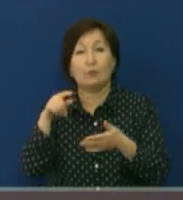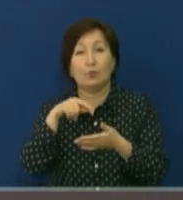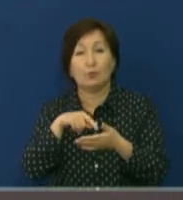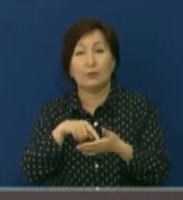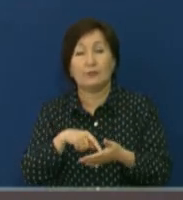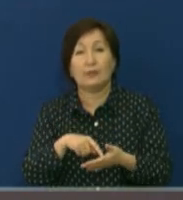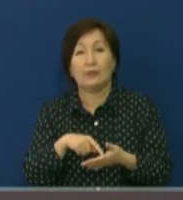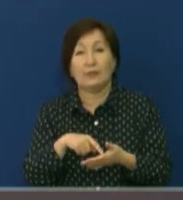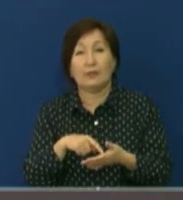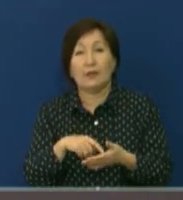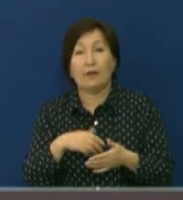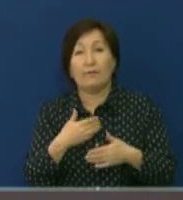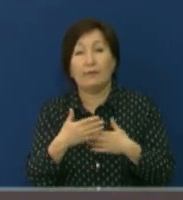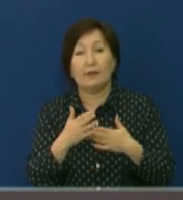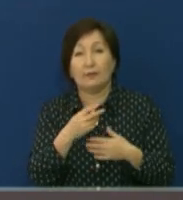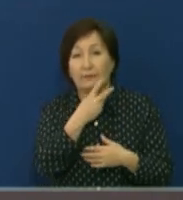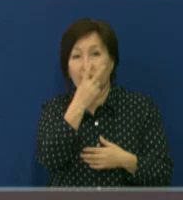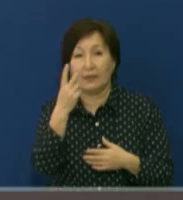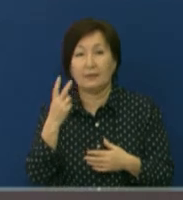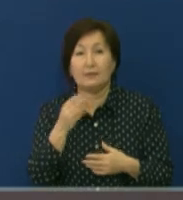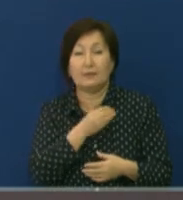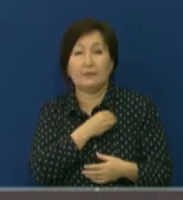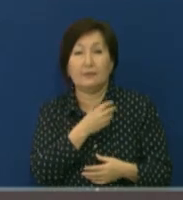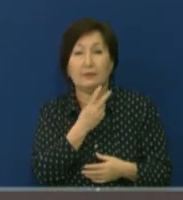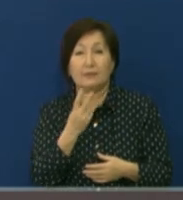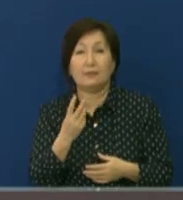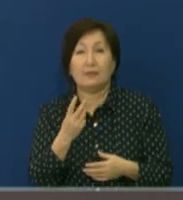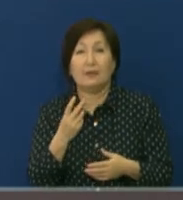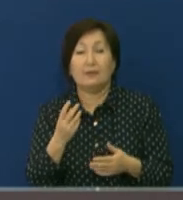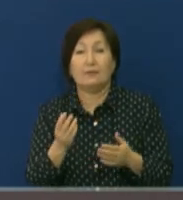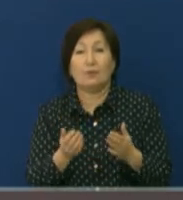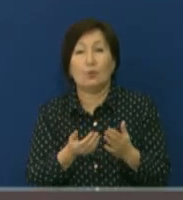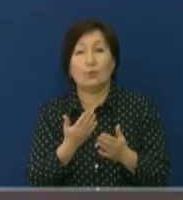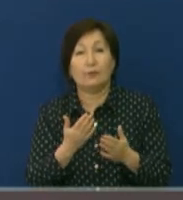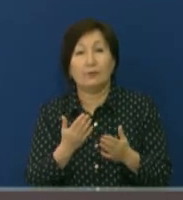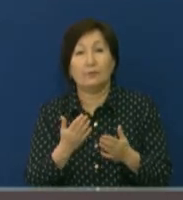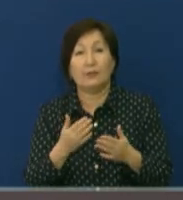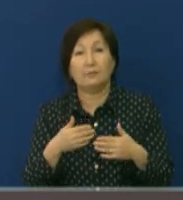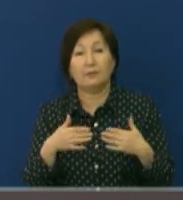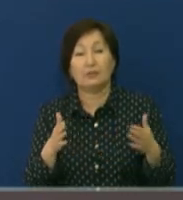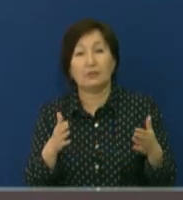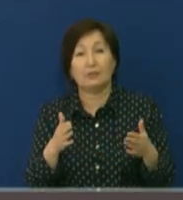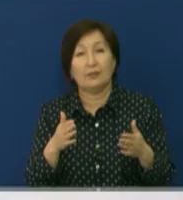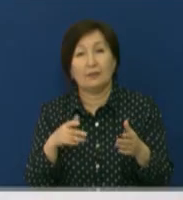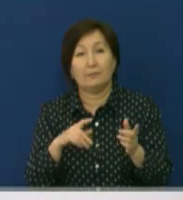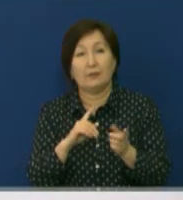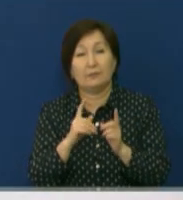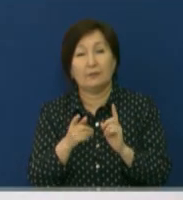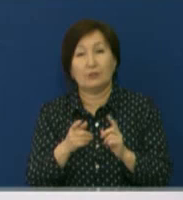вы бы хотели видеть и вместе с одной старшими жителями